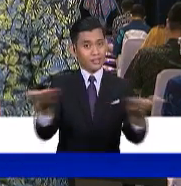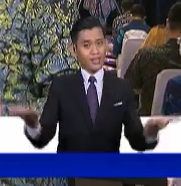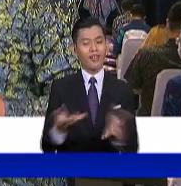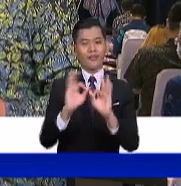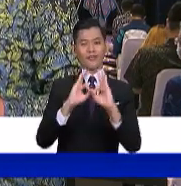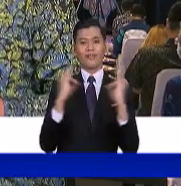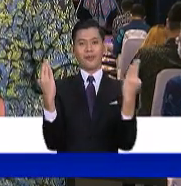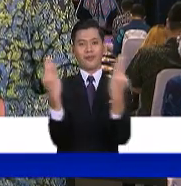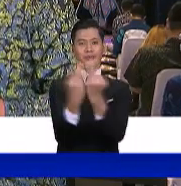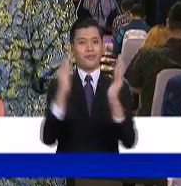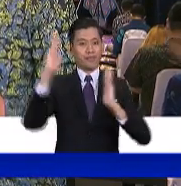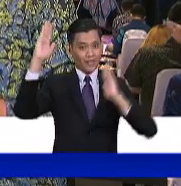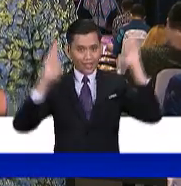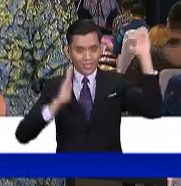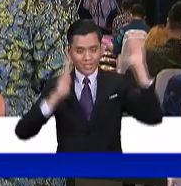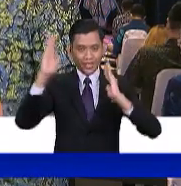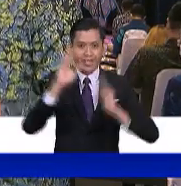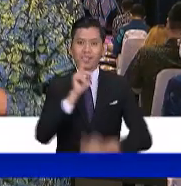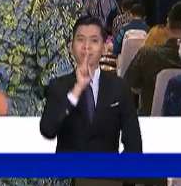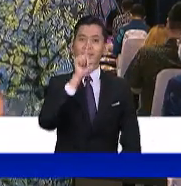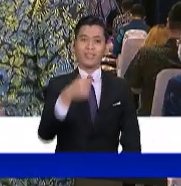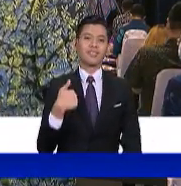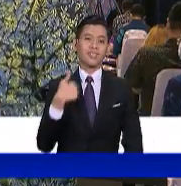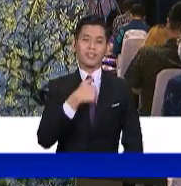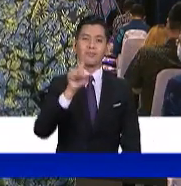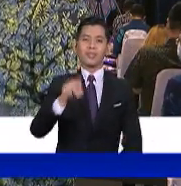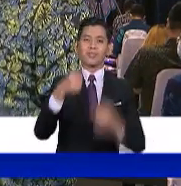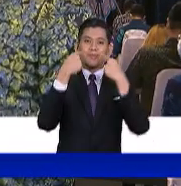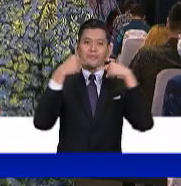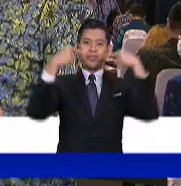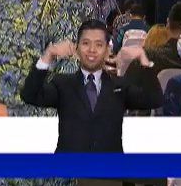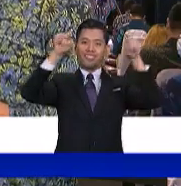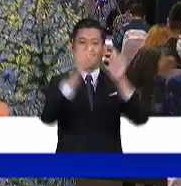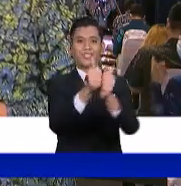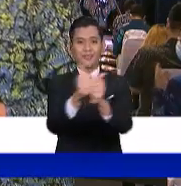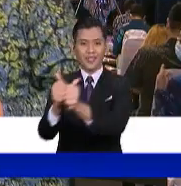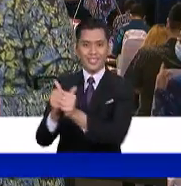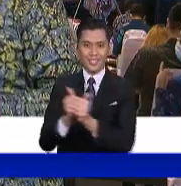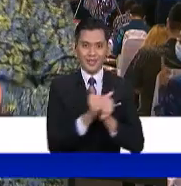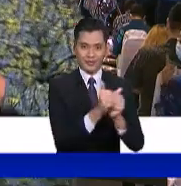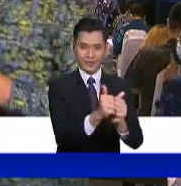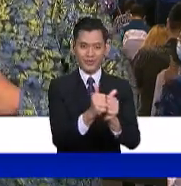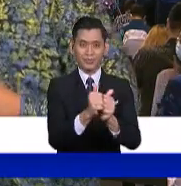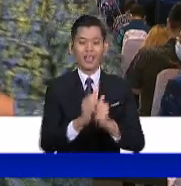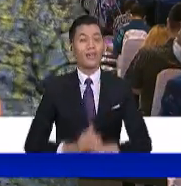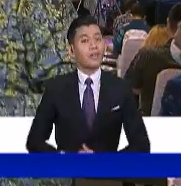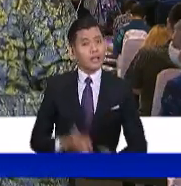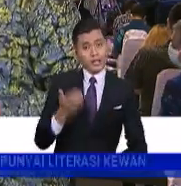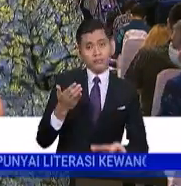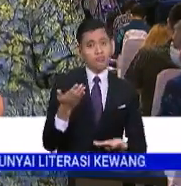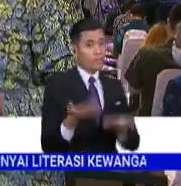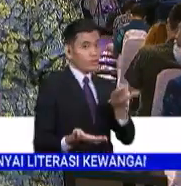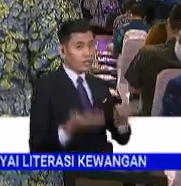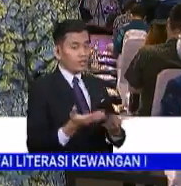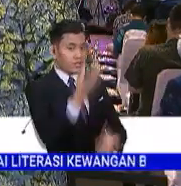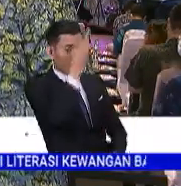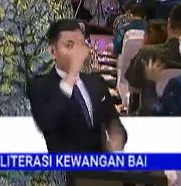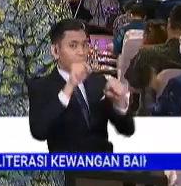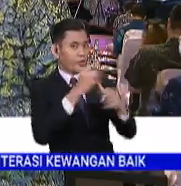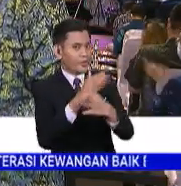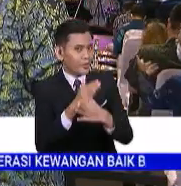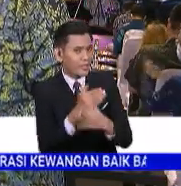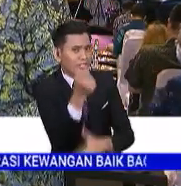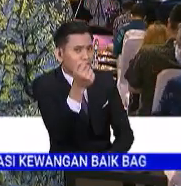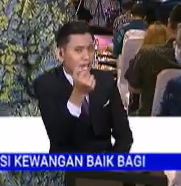Malaysia ini adalah suatu yang kita raihkan dan harus dijayakan secara bersama. Dan mungkin Datuk boleh kongsikan